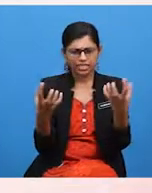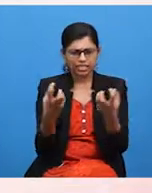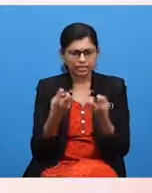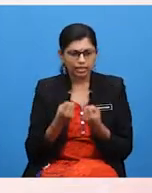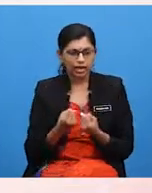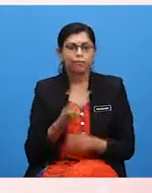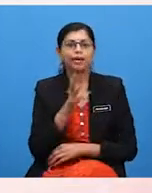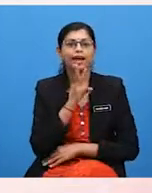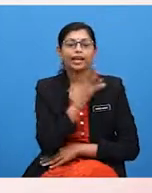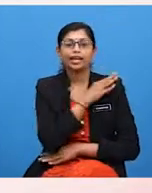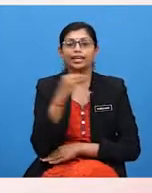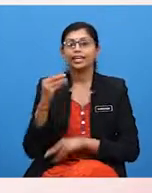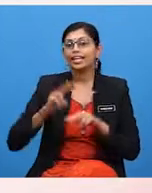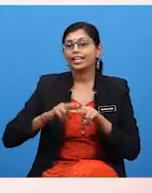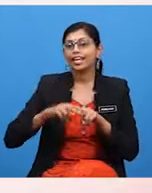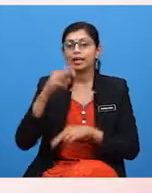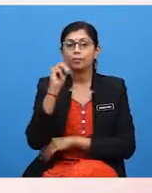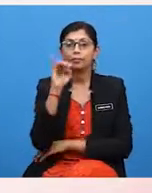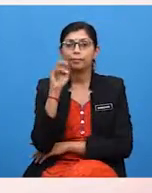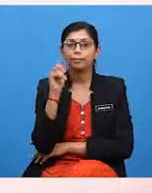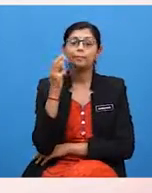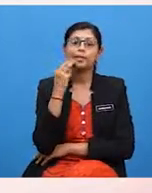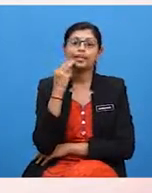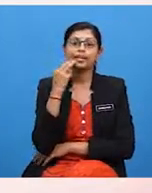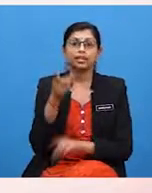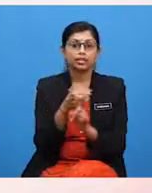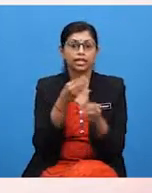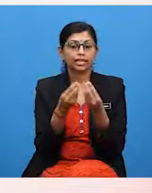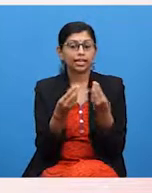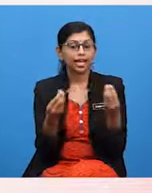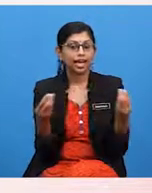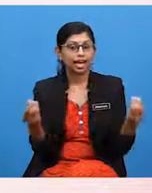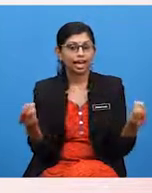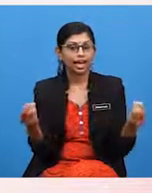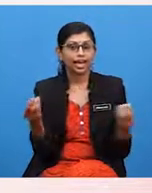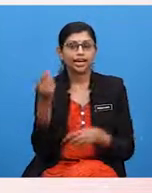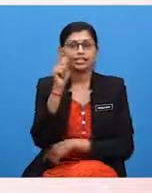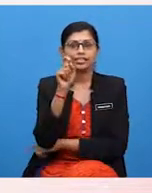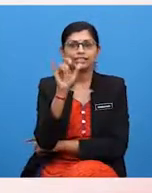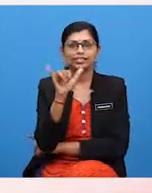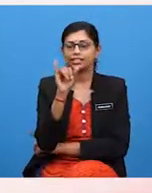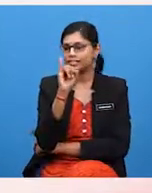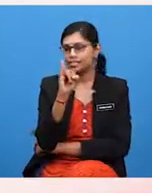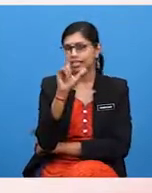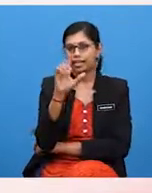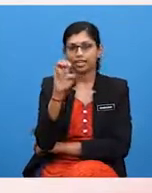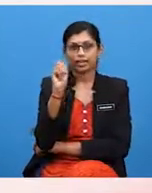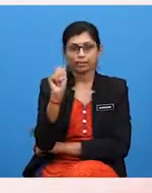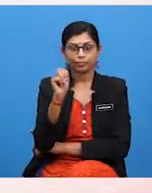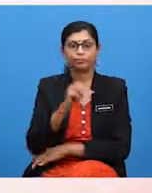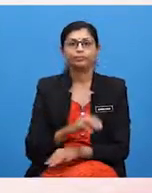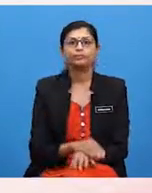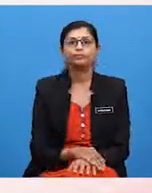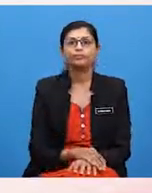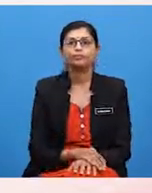dan garam mineral dari larutan tanah. Xylem primer yang dibentuk